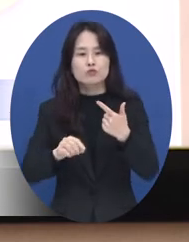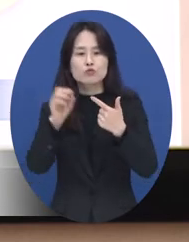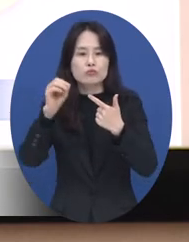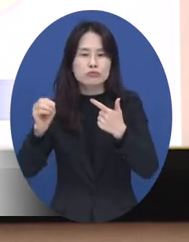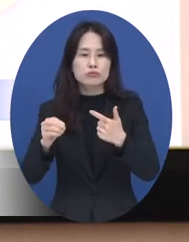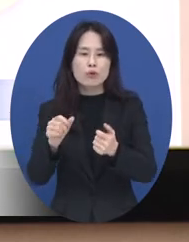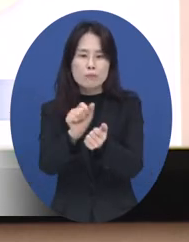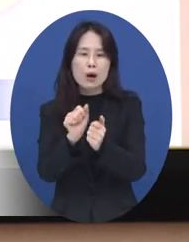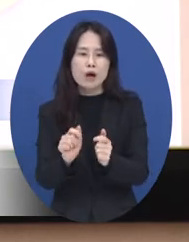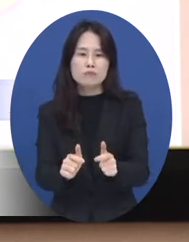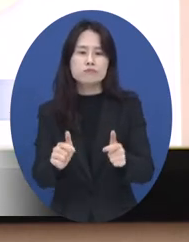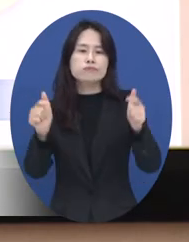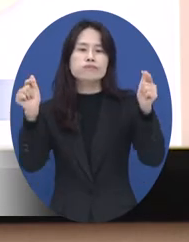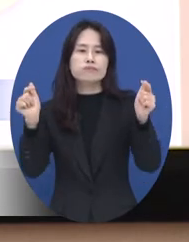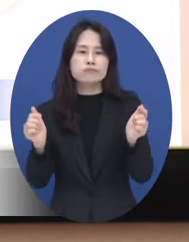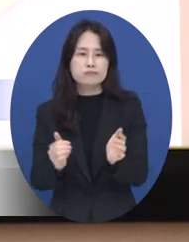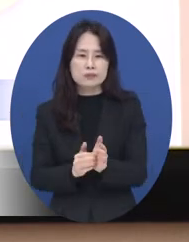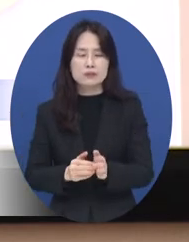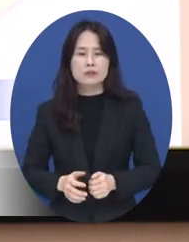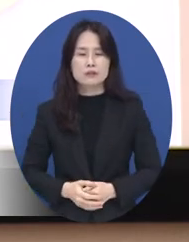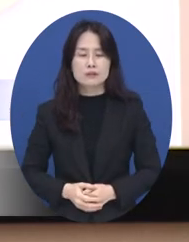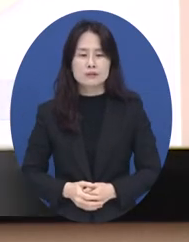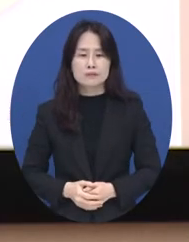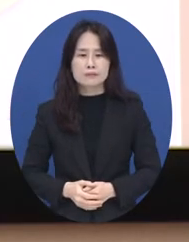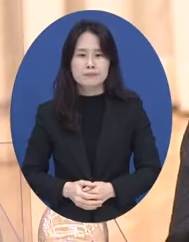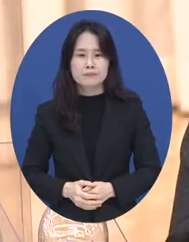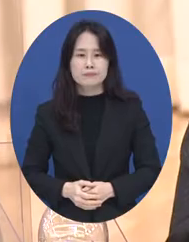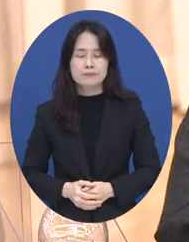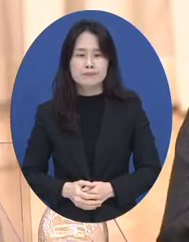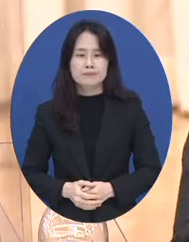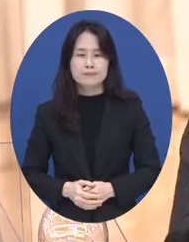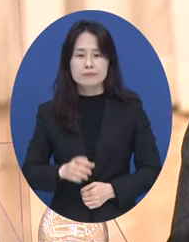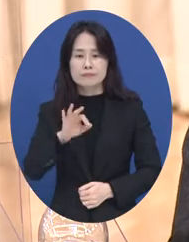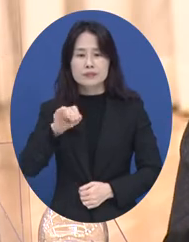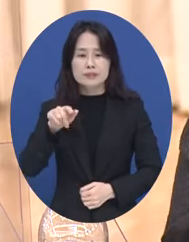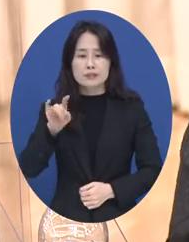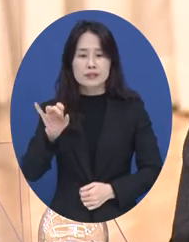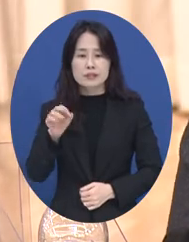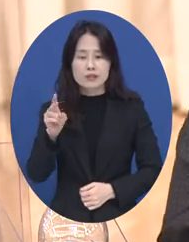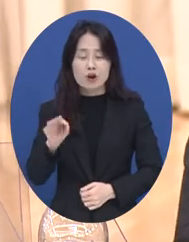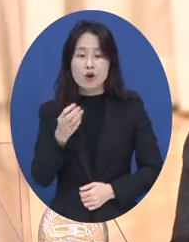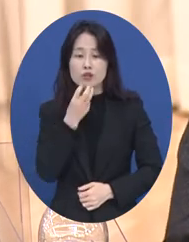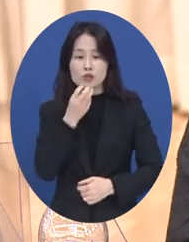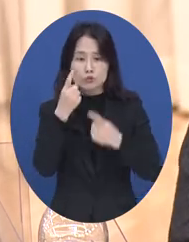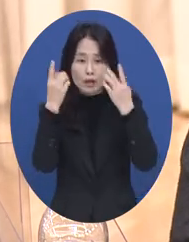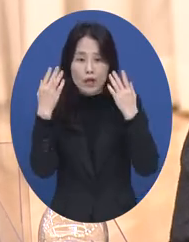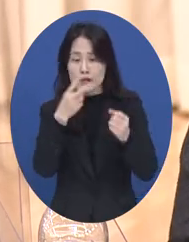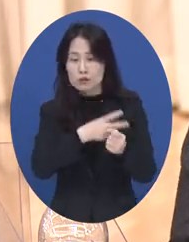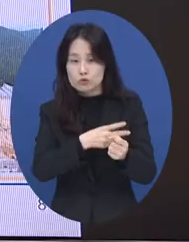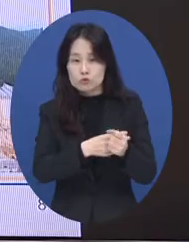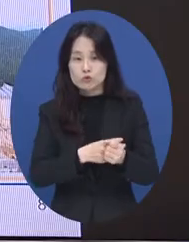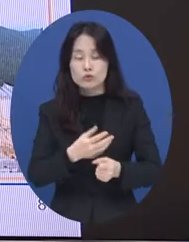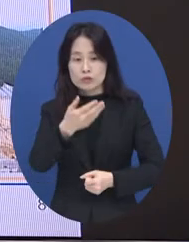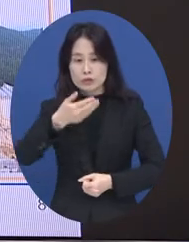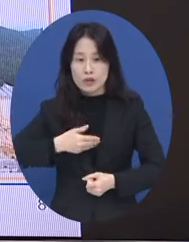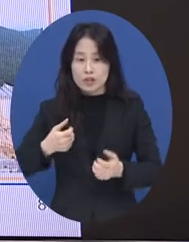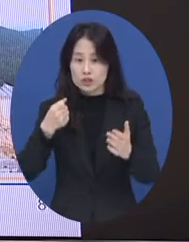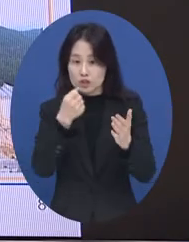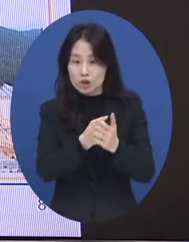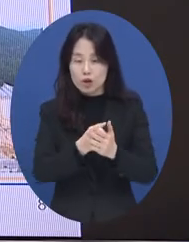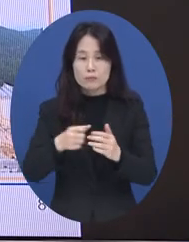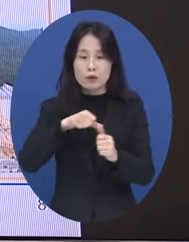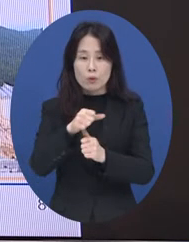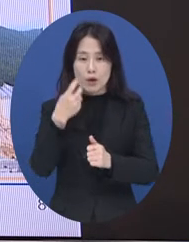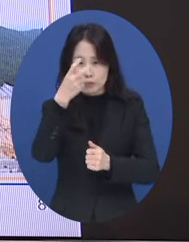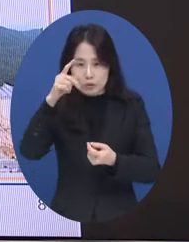6%의 오염 범위가 확산되는 것을 확인을 할 수가 있었습니다. 이재영 서울시립대 교수는 반환이 결정되면 환경